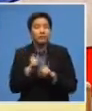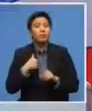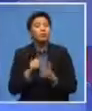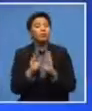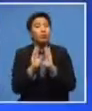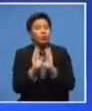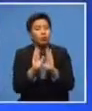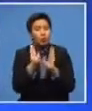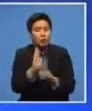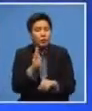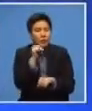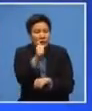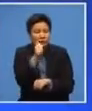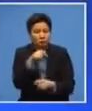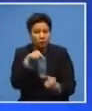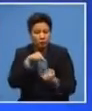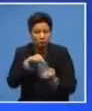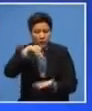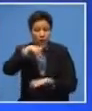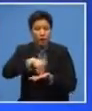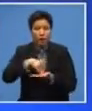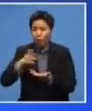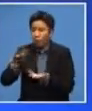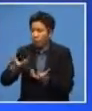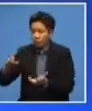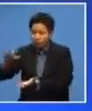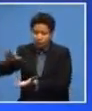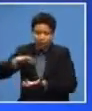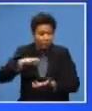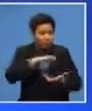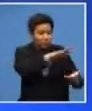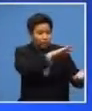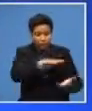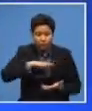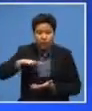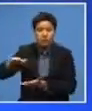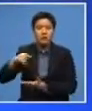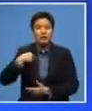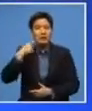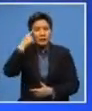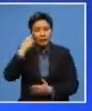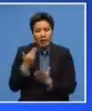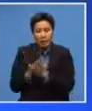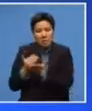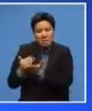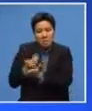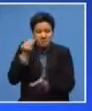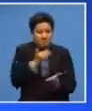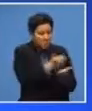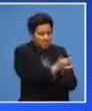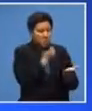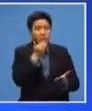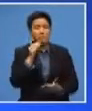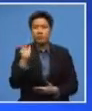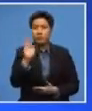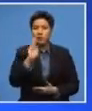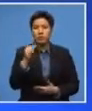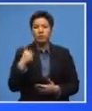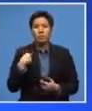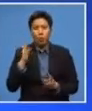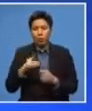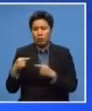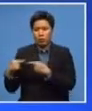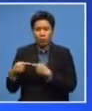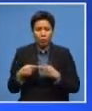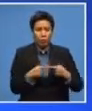ฝากพ่อค้ากลางนะว่าช่วยกันดูแลคนนะครับคนไทยด้วยกันเนี่ยนะอย่าเอาเปรียบกันอีกเลยนะมันหลายต่อหล